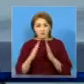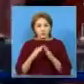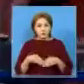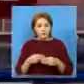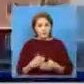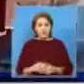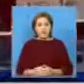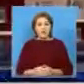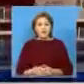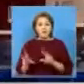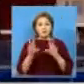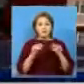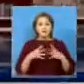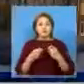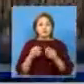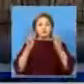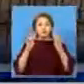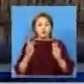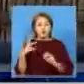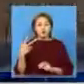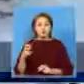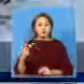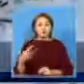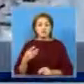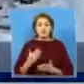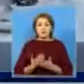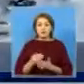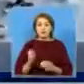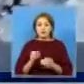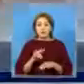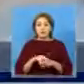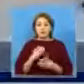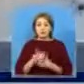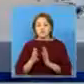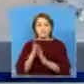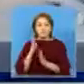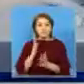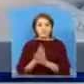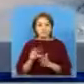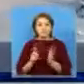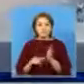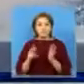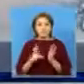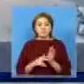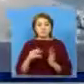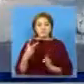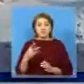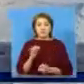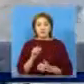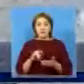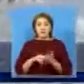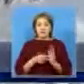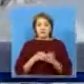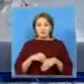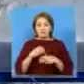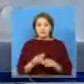етілуде. Бақытты отбасы бағдарламасымен 302 жергілікті атқарушы органдардың кезегі бойынша 782 пәтер беру жоспарланып